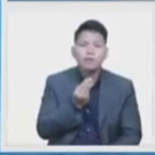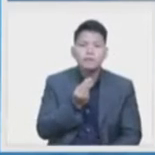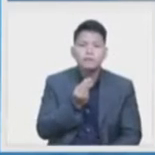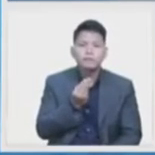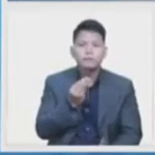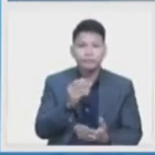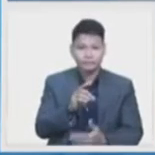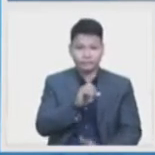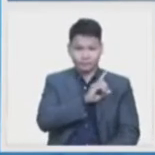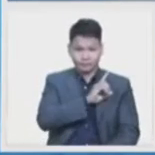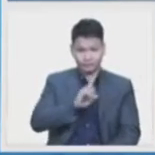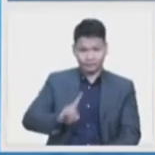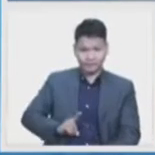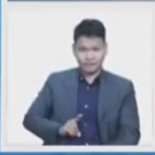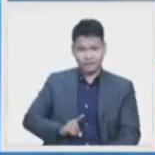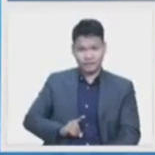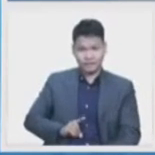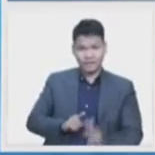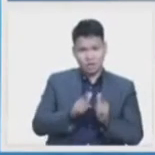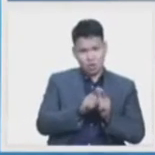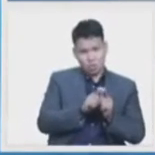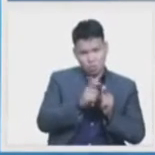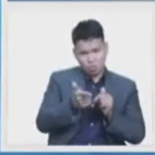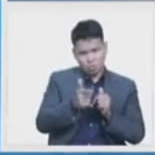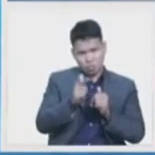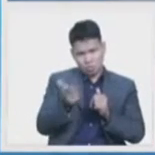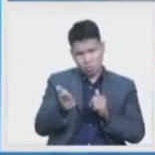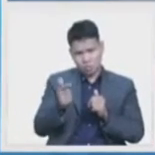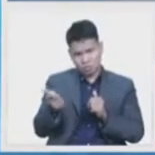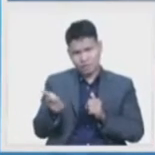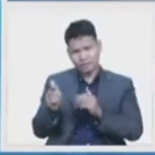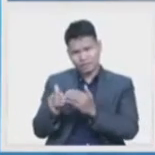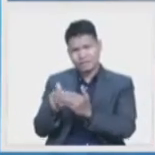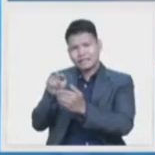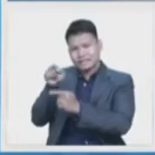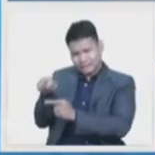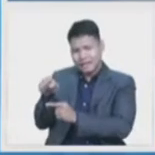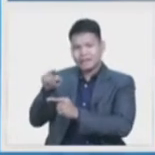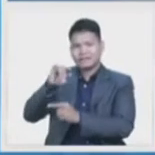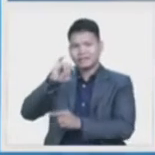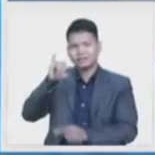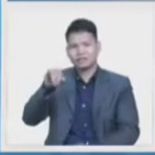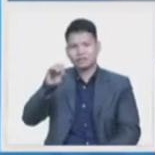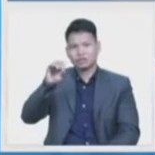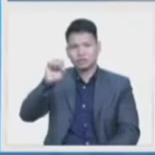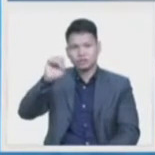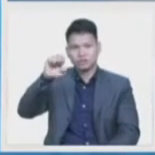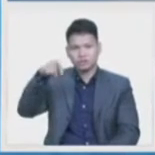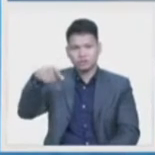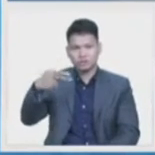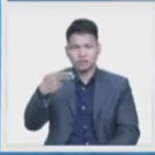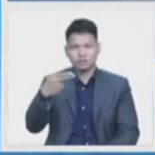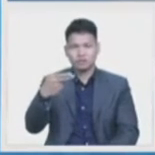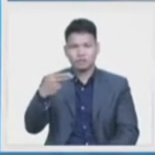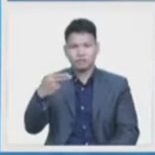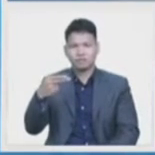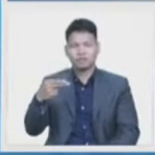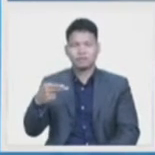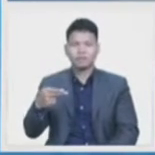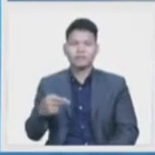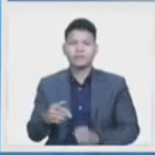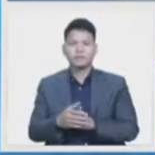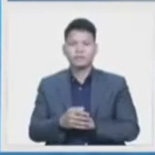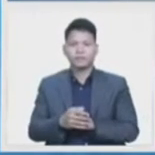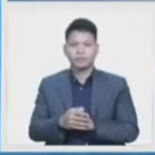si David o ang iyang makaliwatan hangtod na si Jose, mga kagalaan, nagalinya diha sa iya makatawhan.